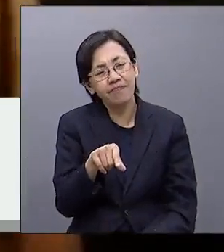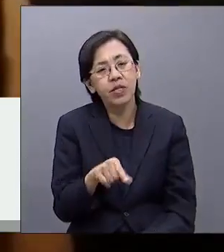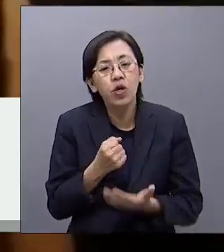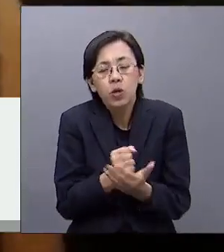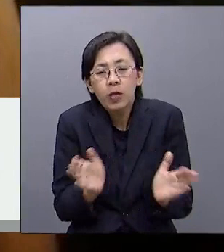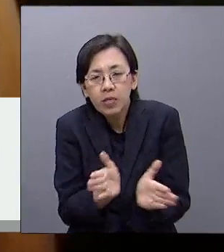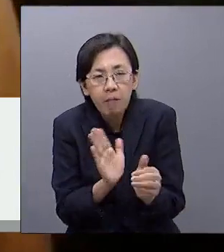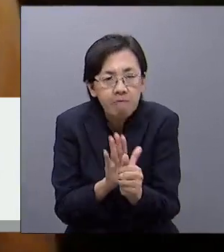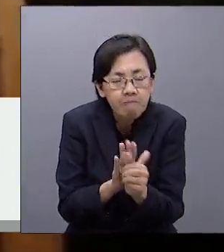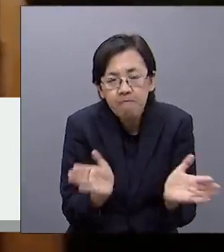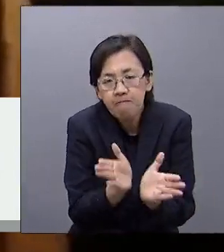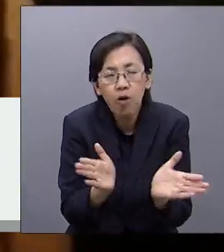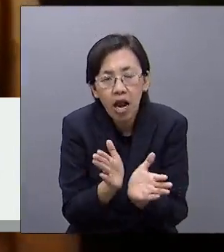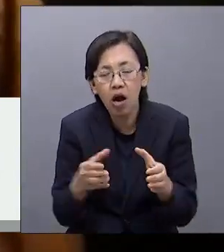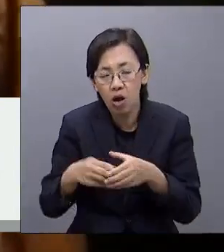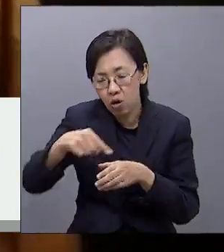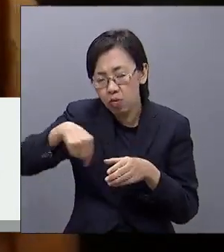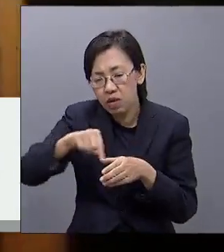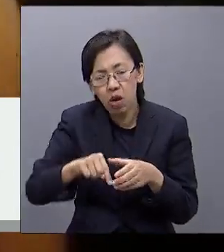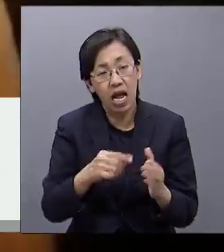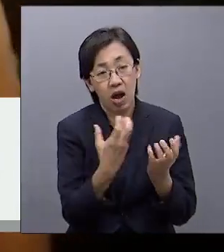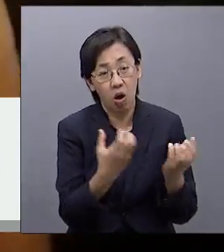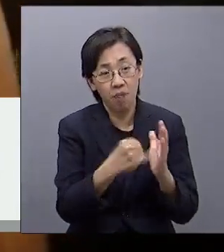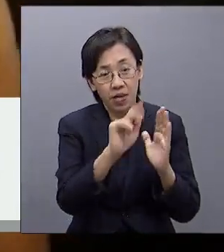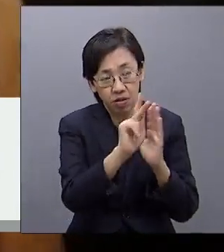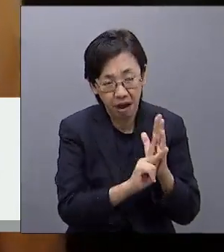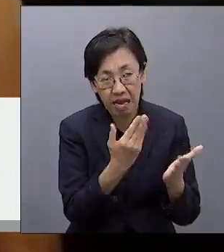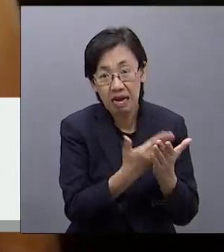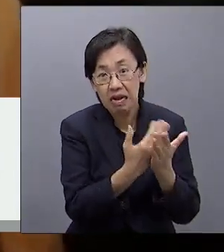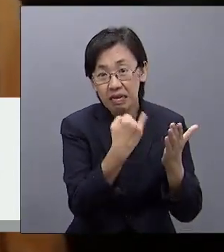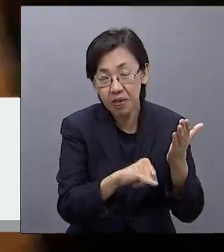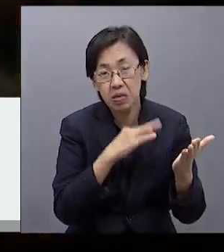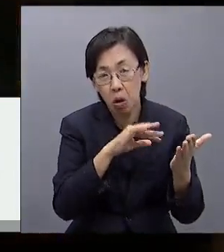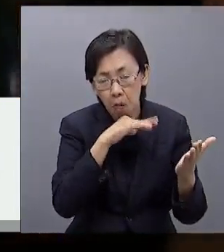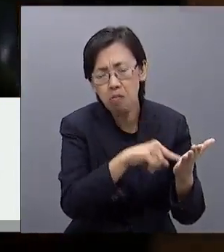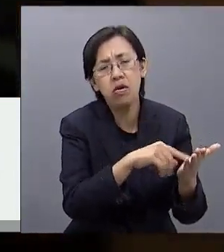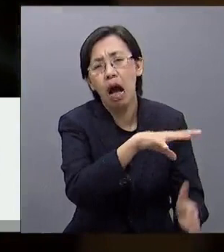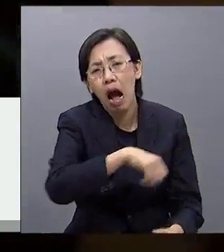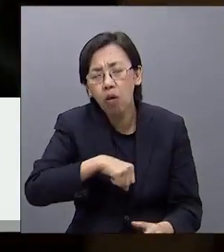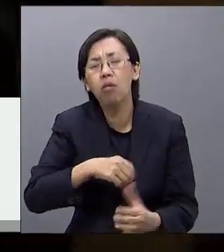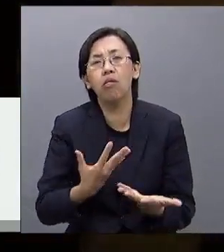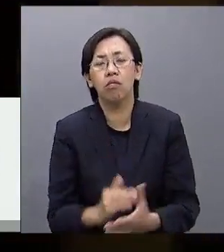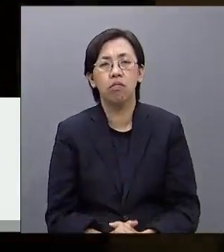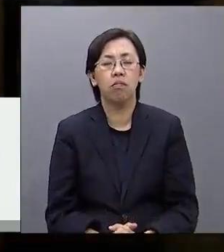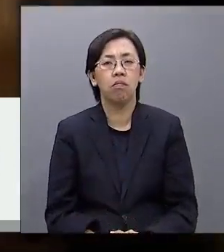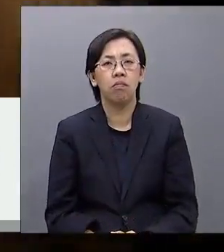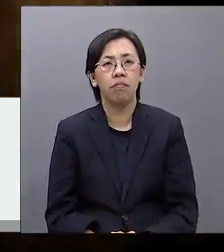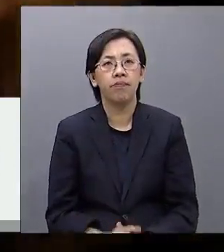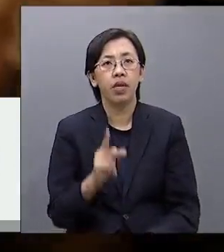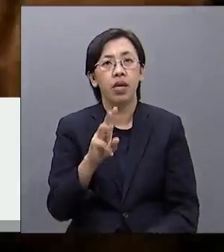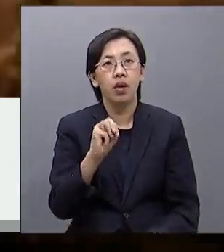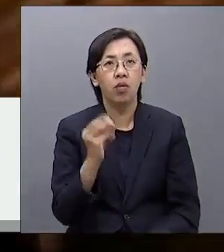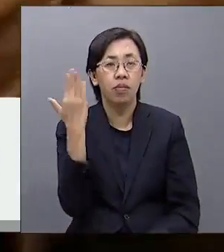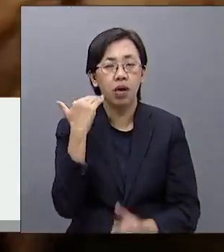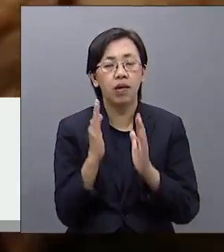โดยมิชอบและร่วมกันรับของโจรหลังจากที่ตำรวจสอบสวนขยายผลจากการจับกุมนายคมหรืออดีต